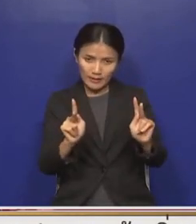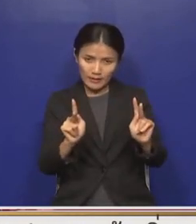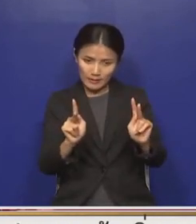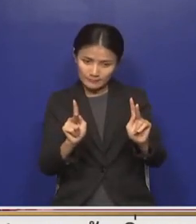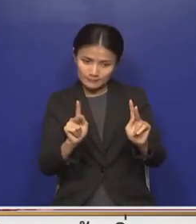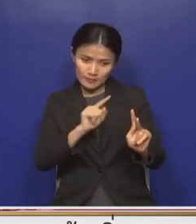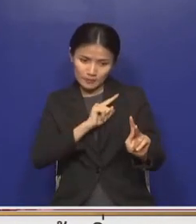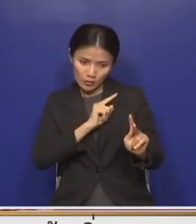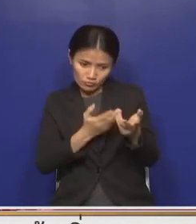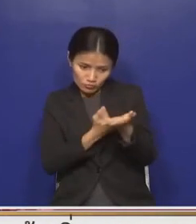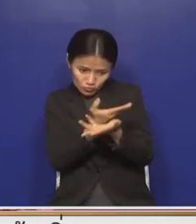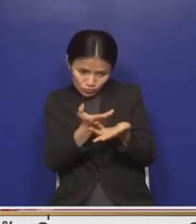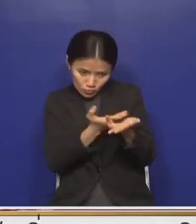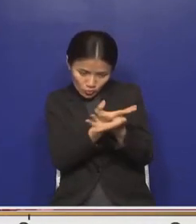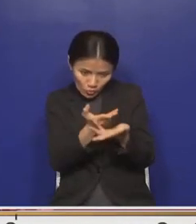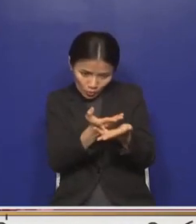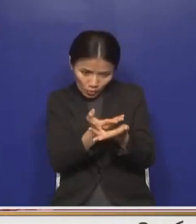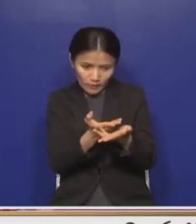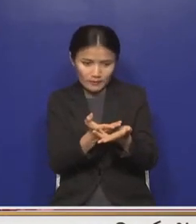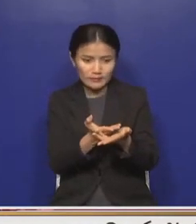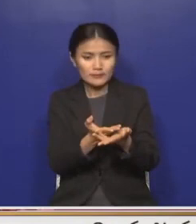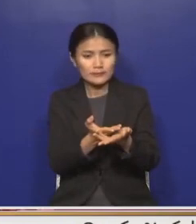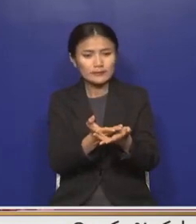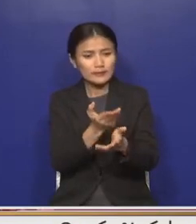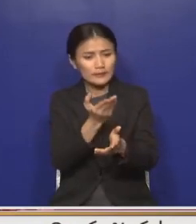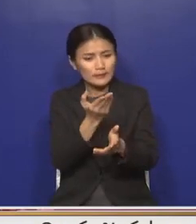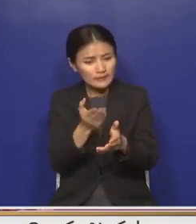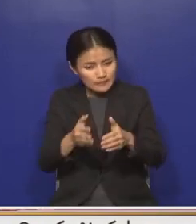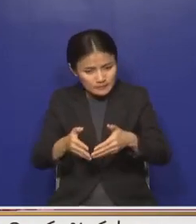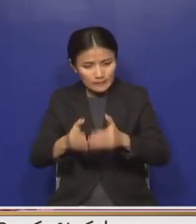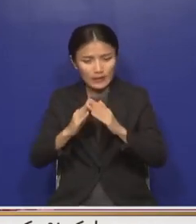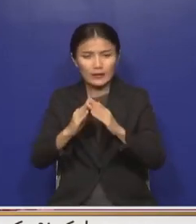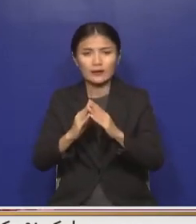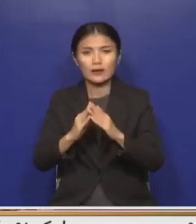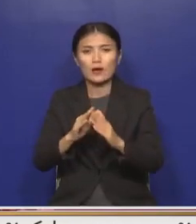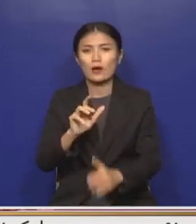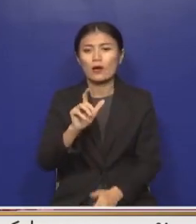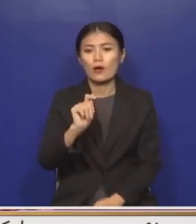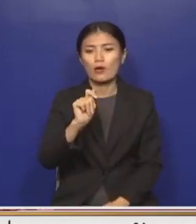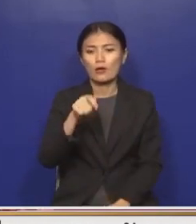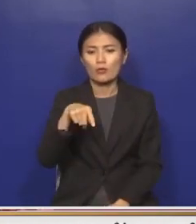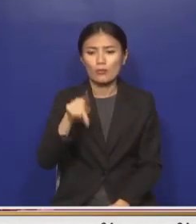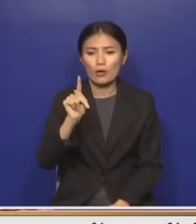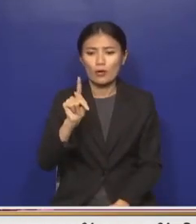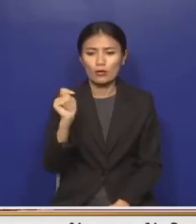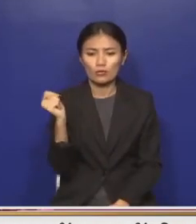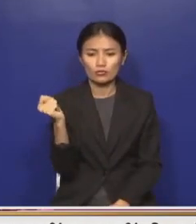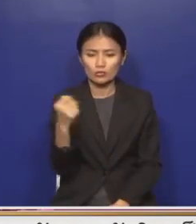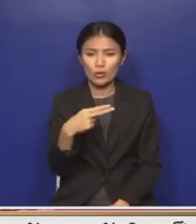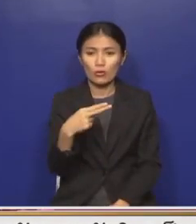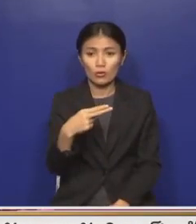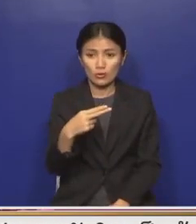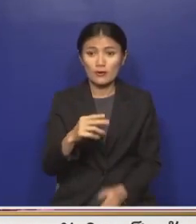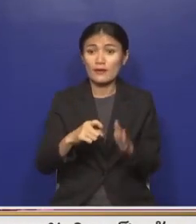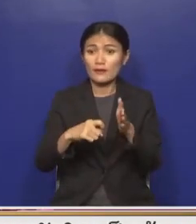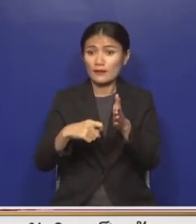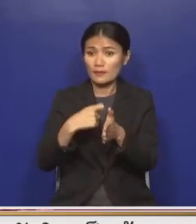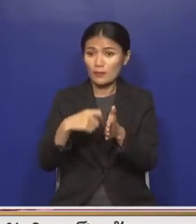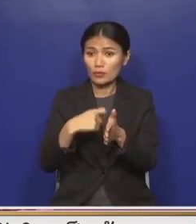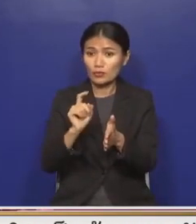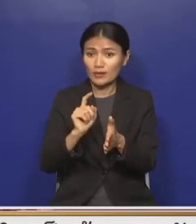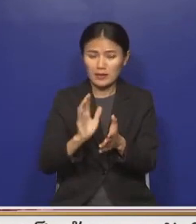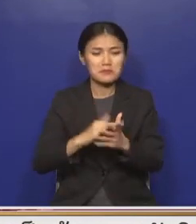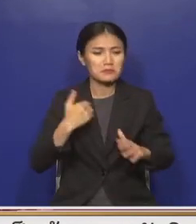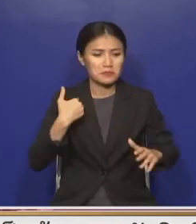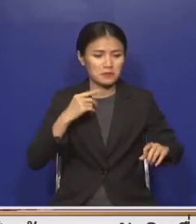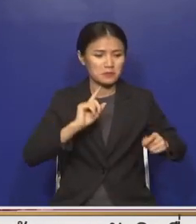สวงท้องถิ่นด้วยเหตุผลประกอบสนๆนึจากได้มีผู้อภิบรายไป